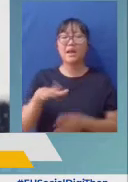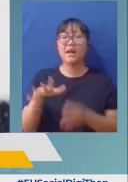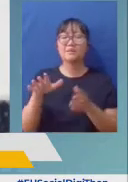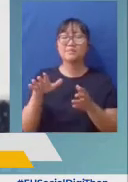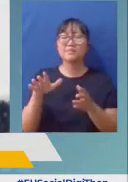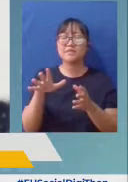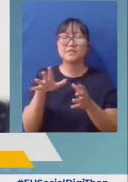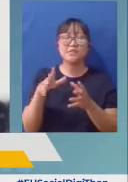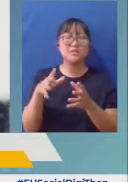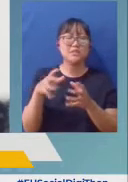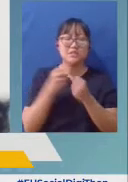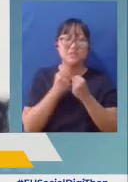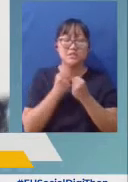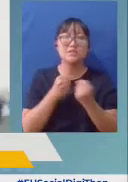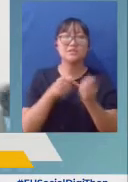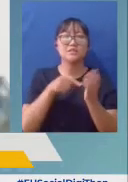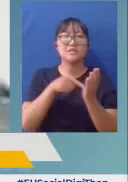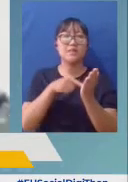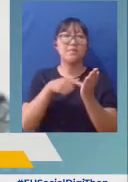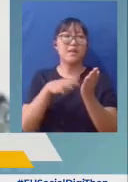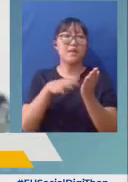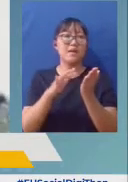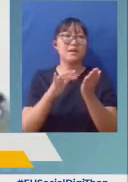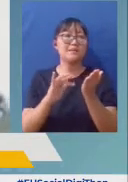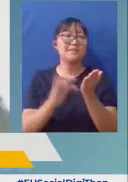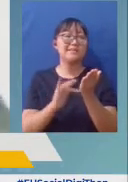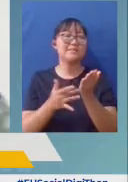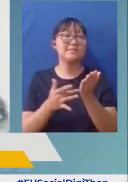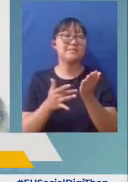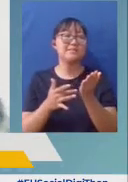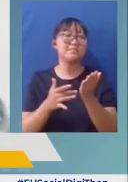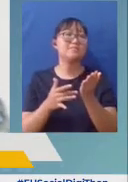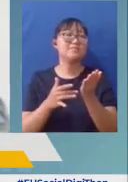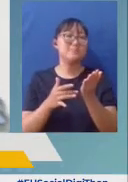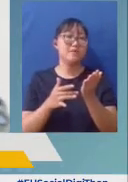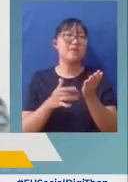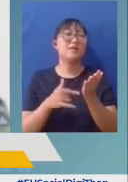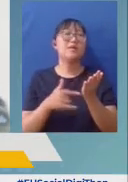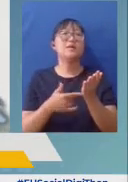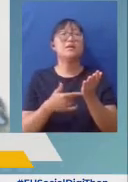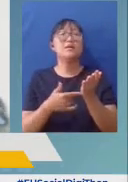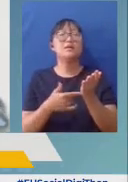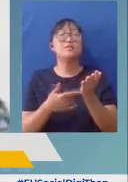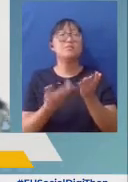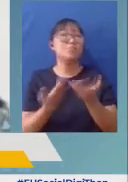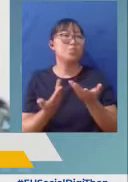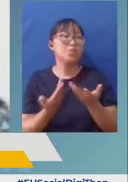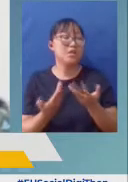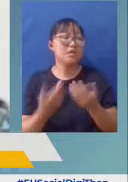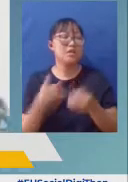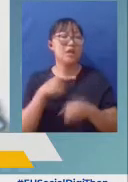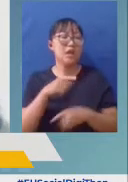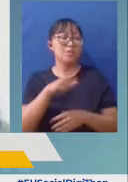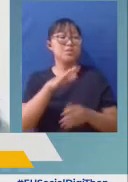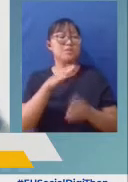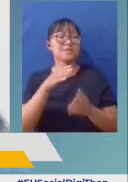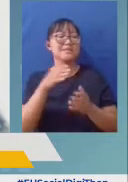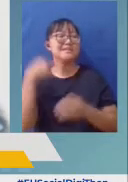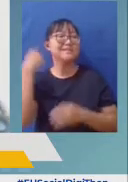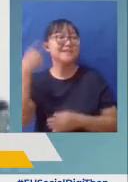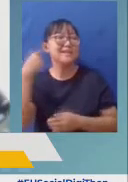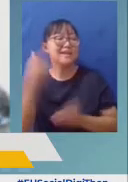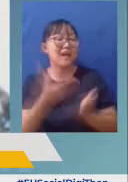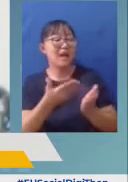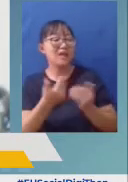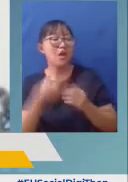insya Allah masih bisa kita ajak ngobrol, kita distract, ya, kita ajak ke bidang-bidang